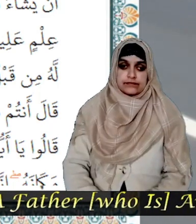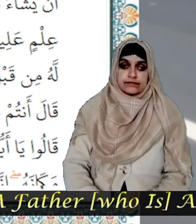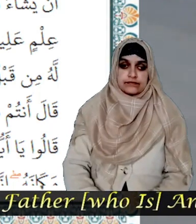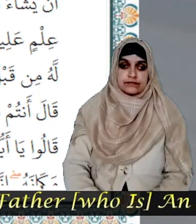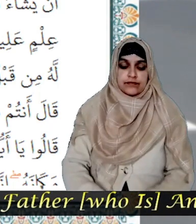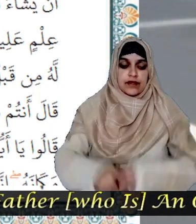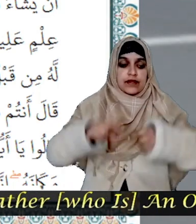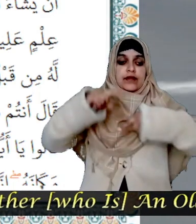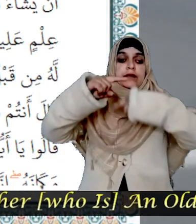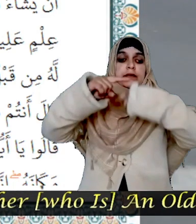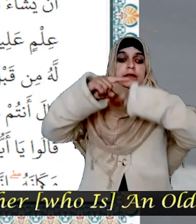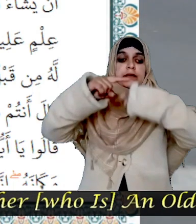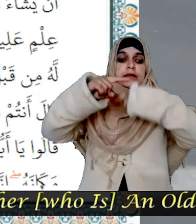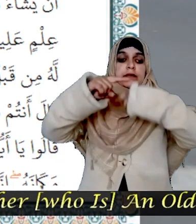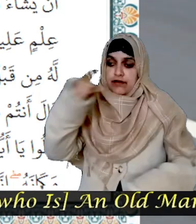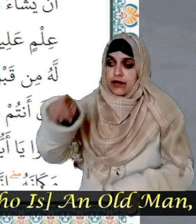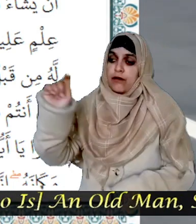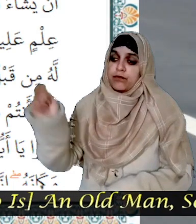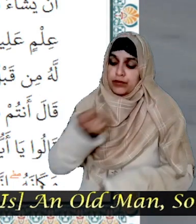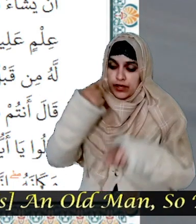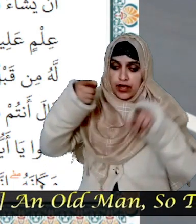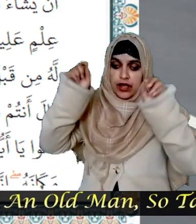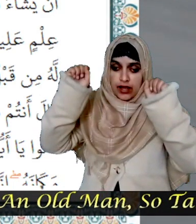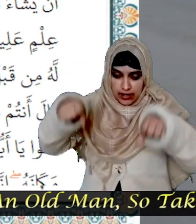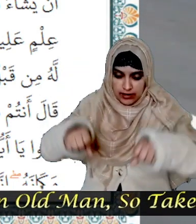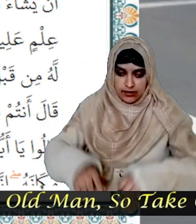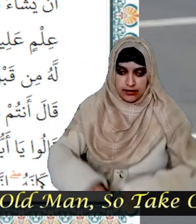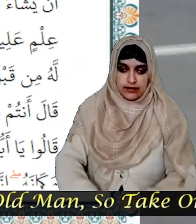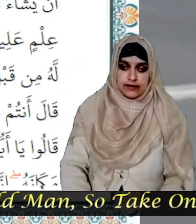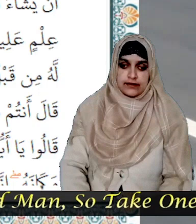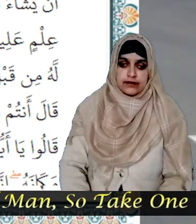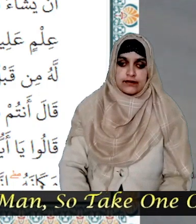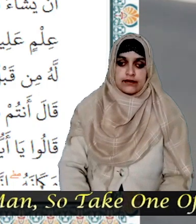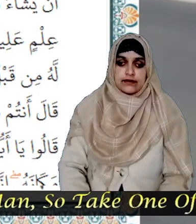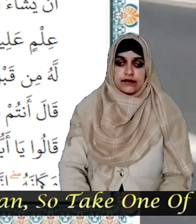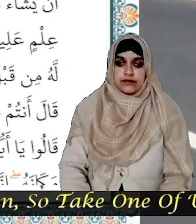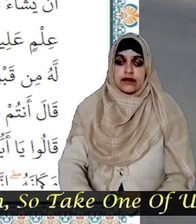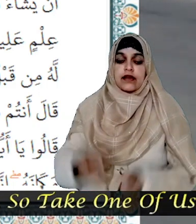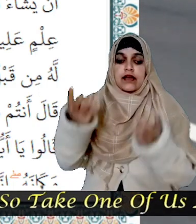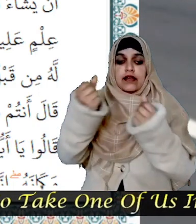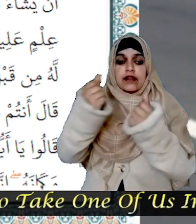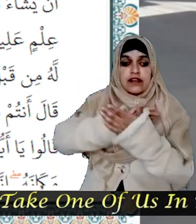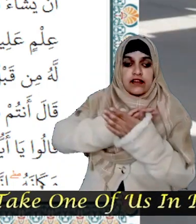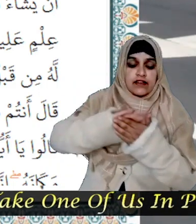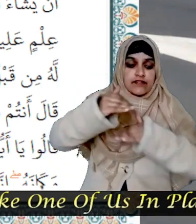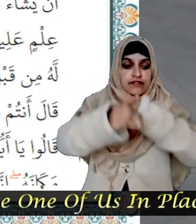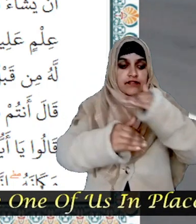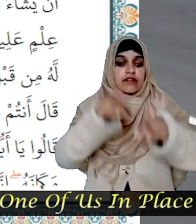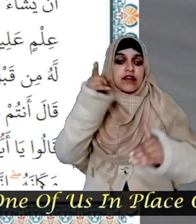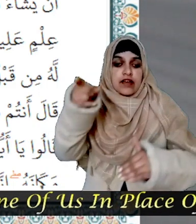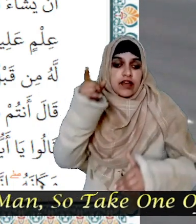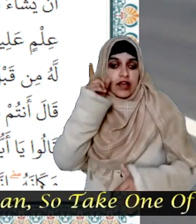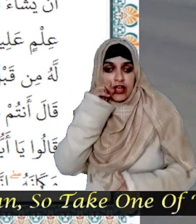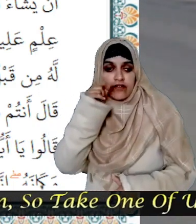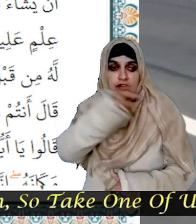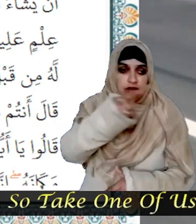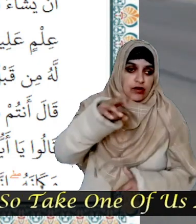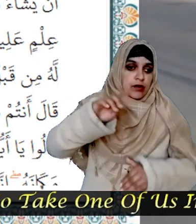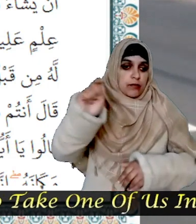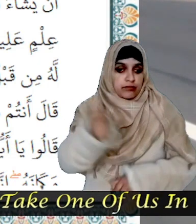جلا سنما فودي جاچبسي إن يسرق فقد سرق أخو الله من قبل